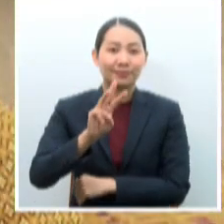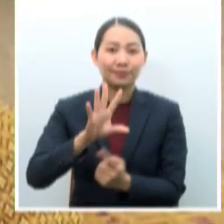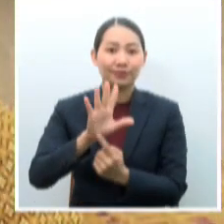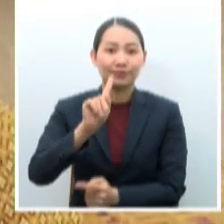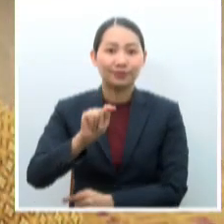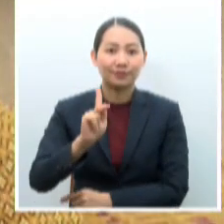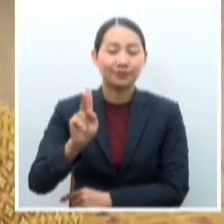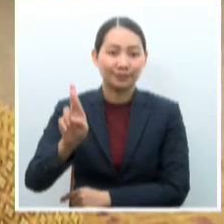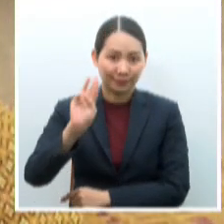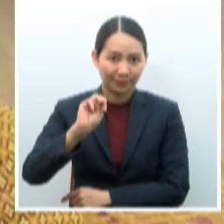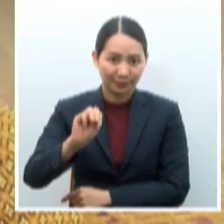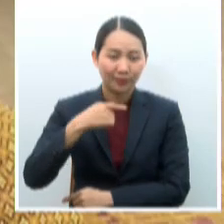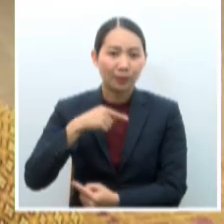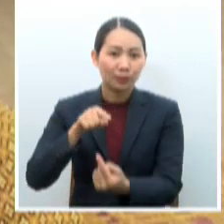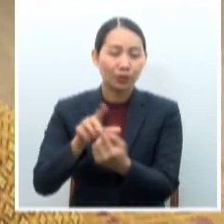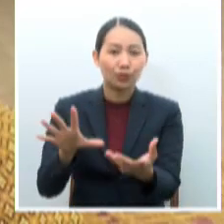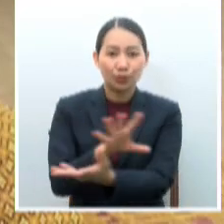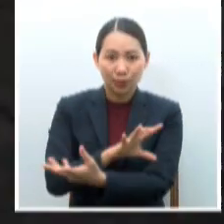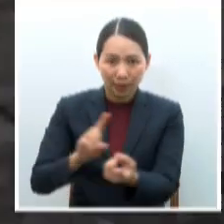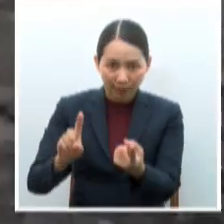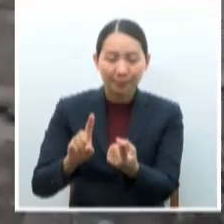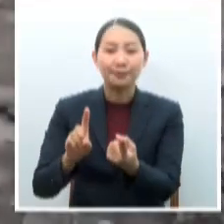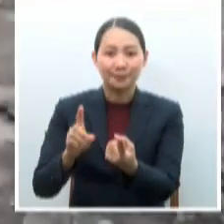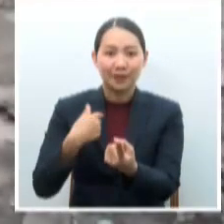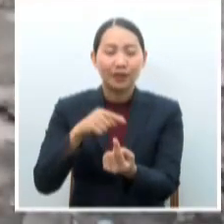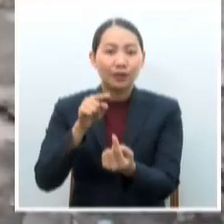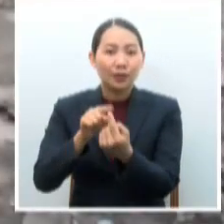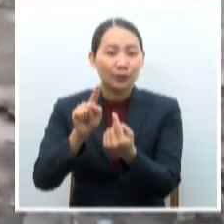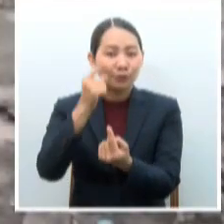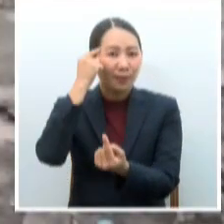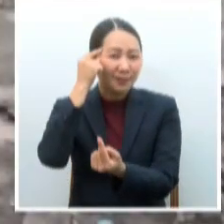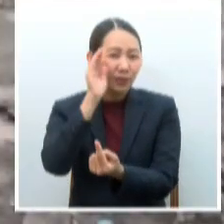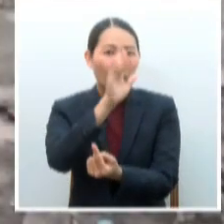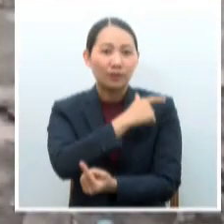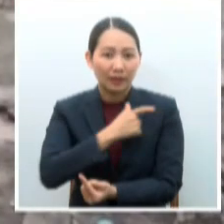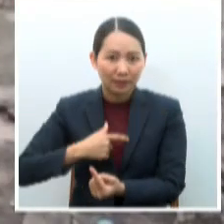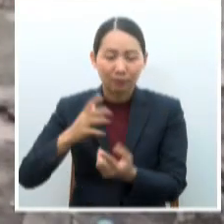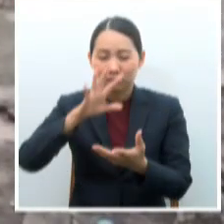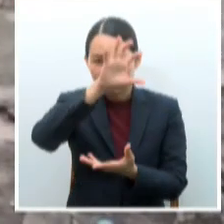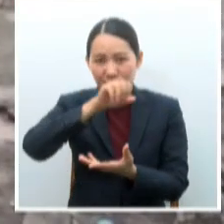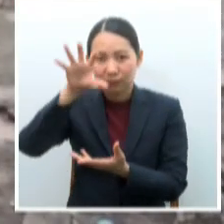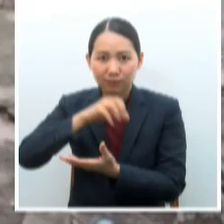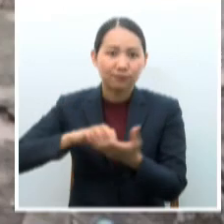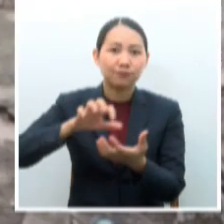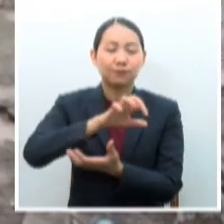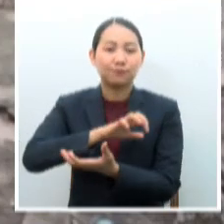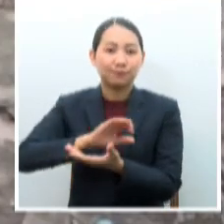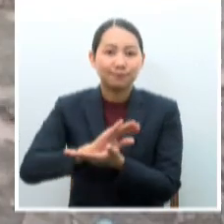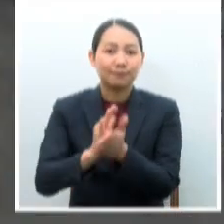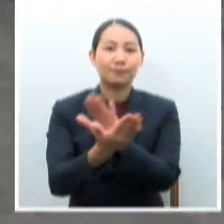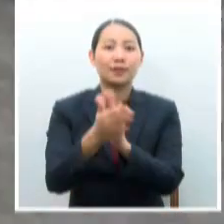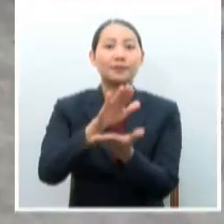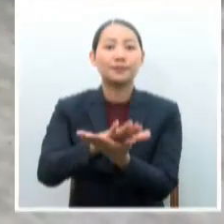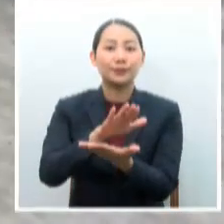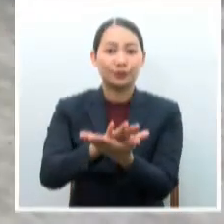ด้วยวิถีวัฒนธรรมน้อมนำพระบรมราโชบายสู่การปฏิบัติสู่สถานศึกษามีผลการดำเ